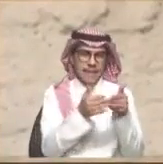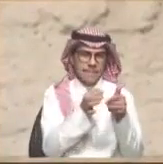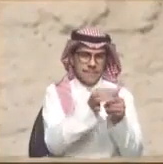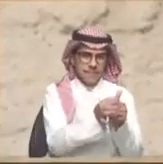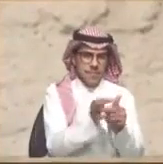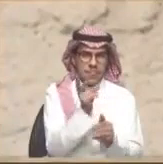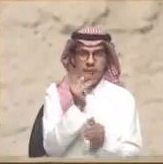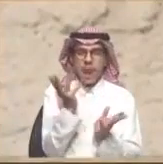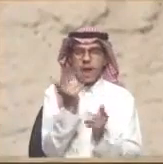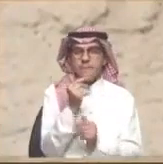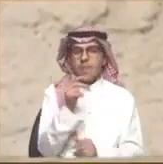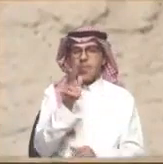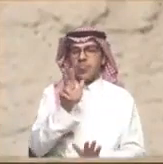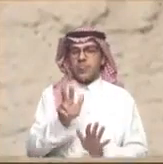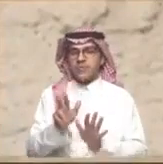يستفيد منها